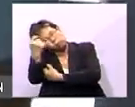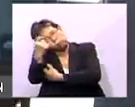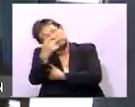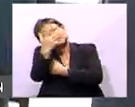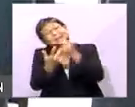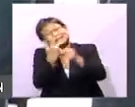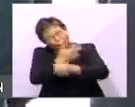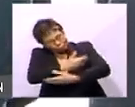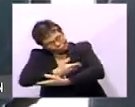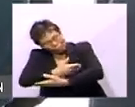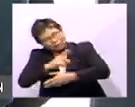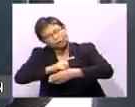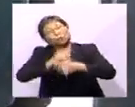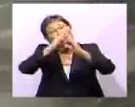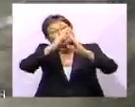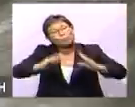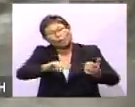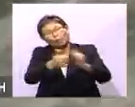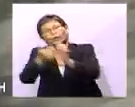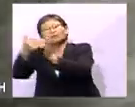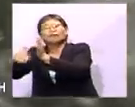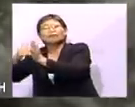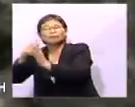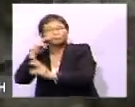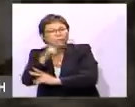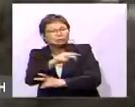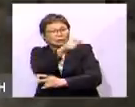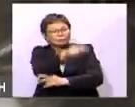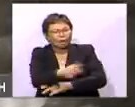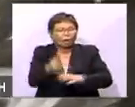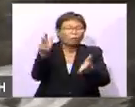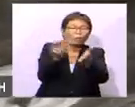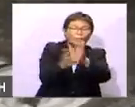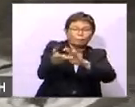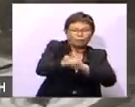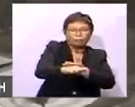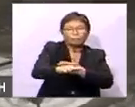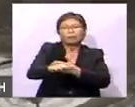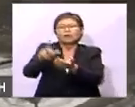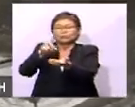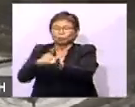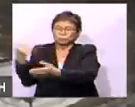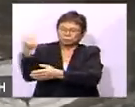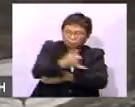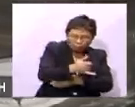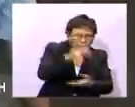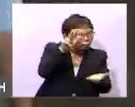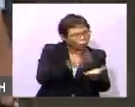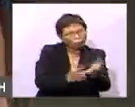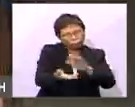tahun, di haluman rumah oleh anak saudaranya. Mangsa disahkan meninggal dunia sebaik pasukan perubatan tiba di lokasi.